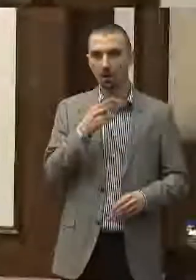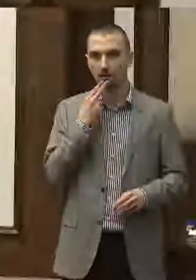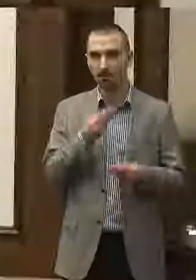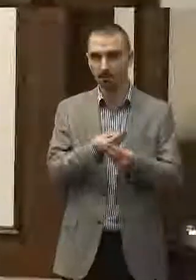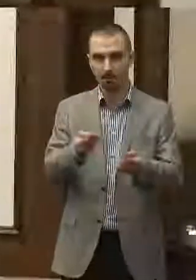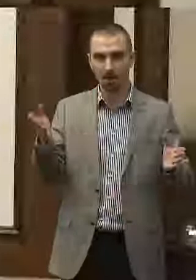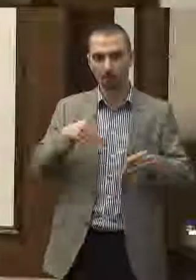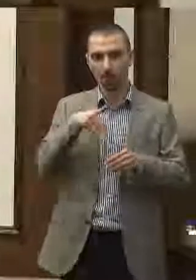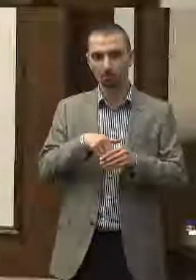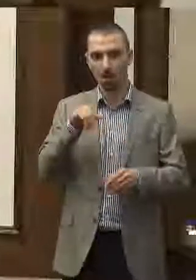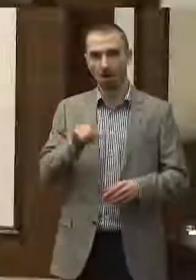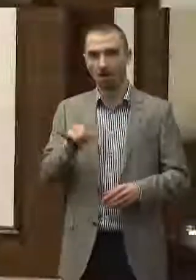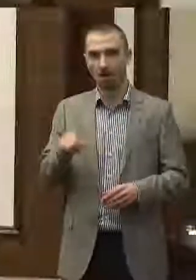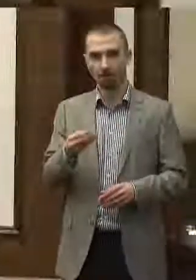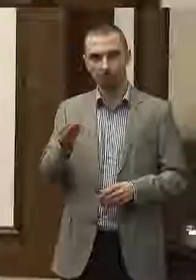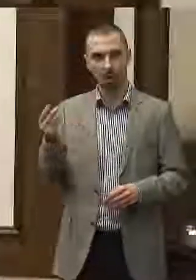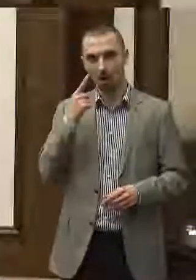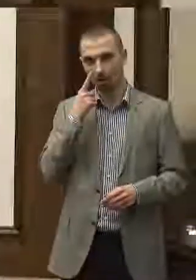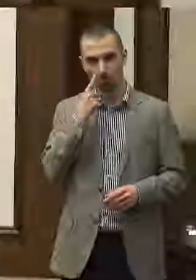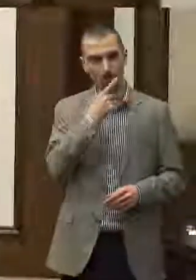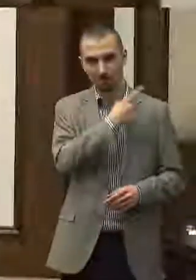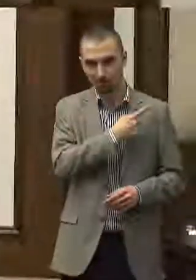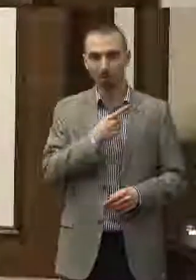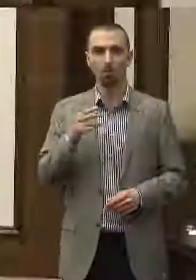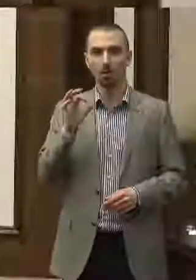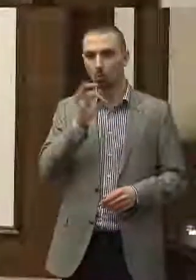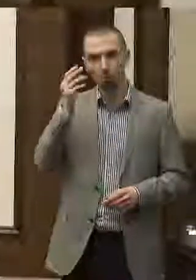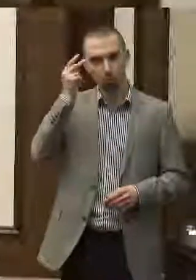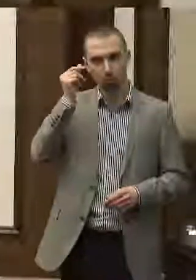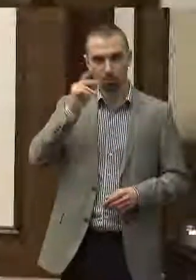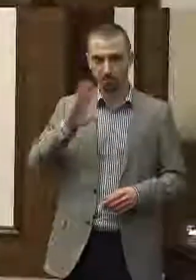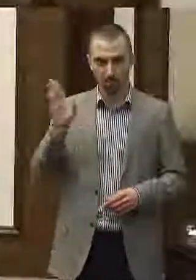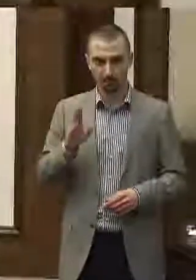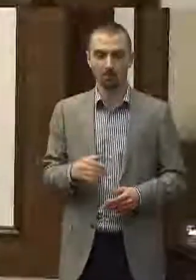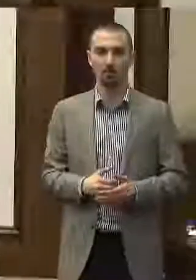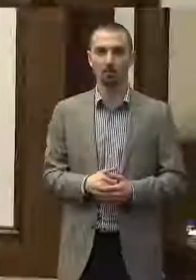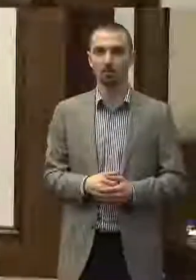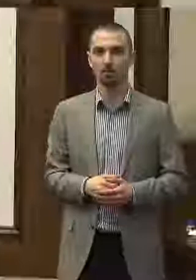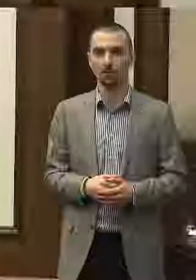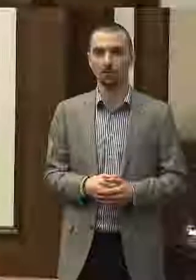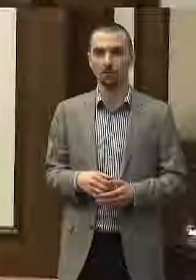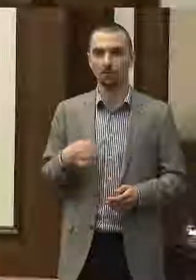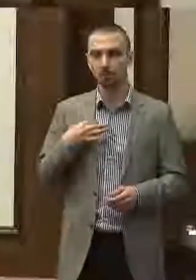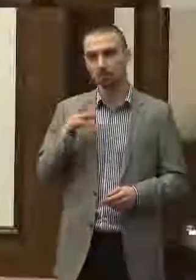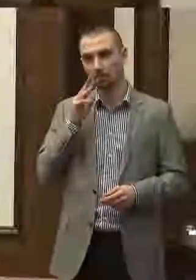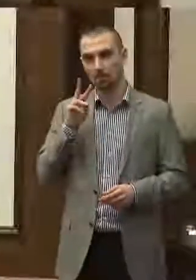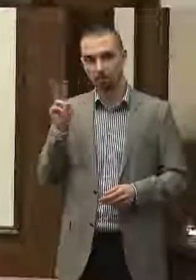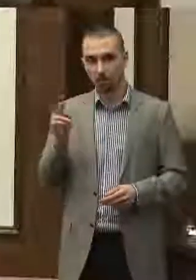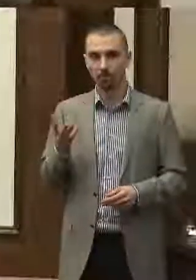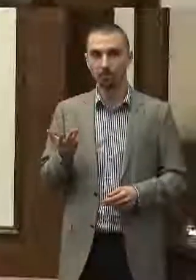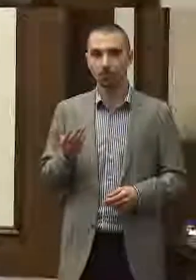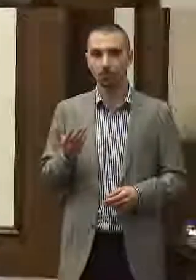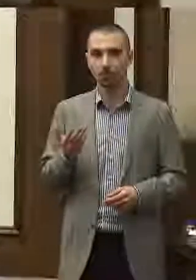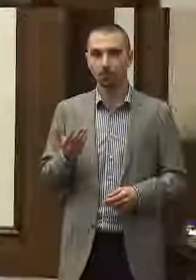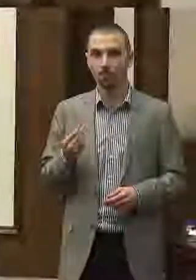bayanlarımızı da, hanımlarımızı da unutmadan günlerini kutlamak istiyorum ki Burada başkan yardımcısı olarak baktığımızda bir tane